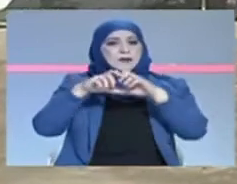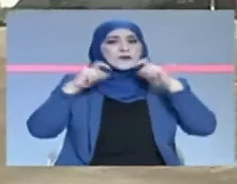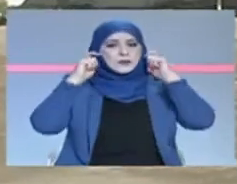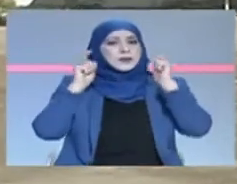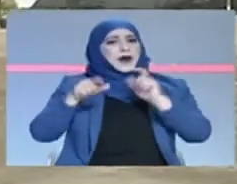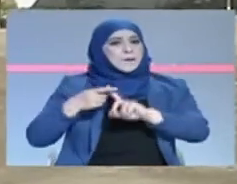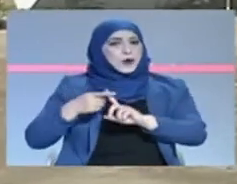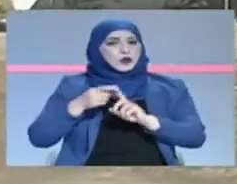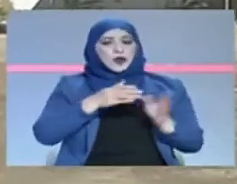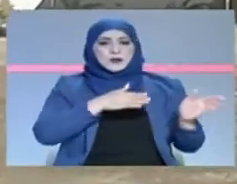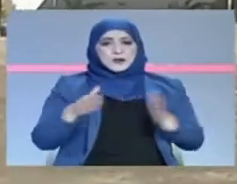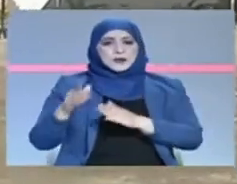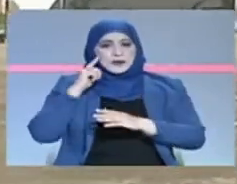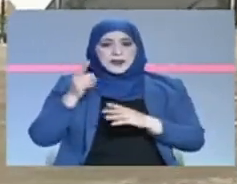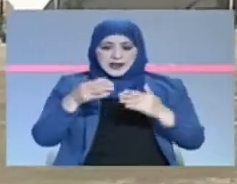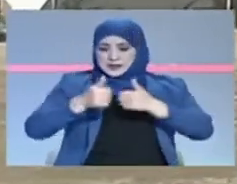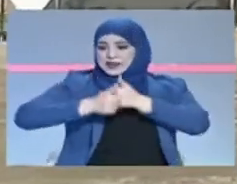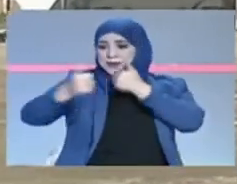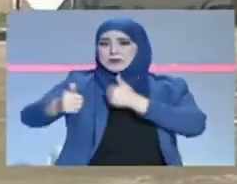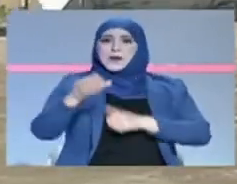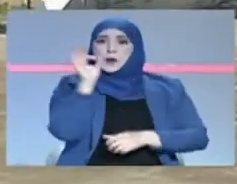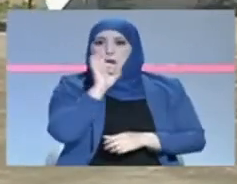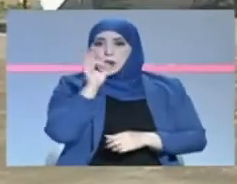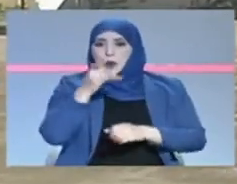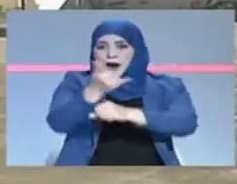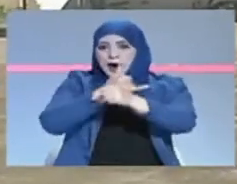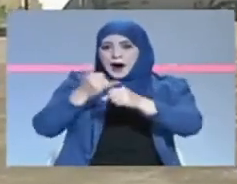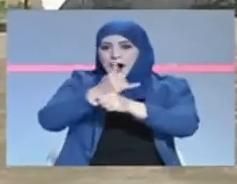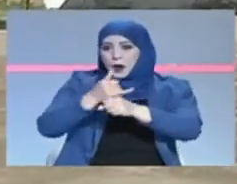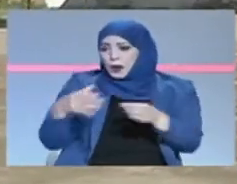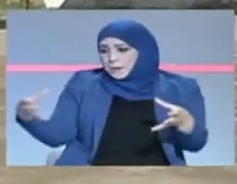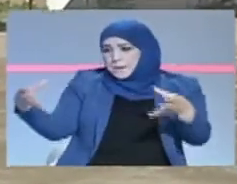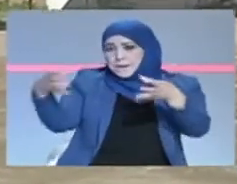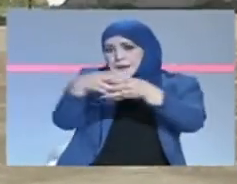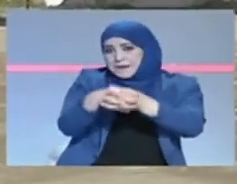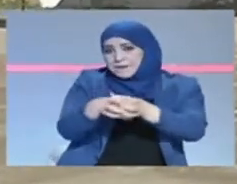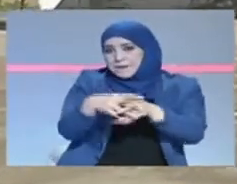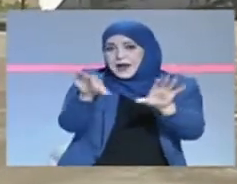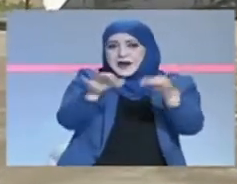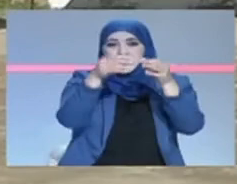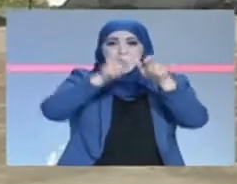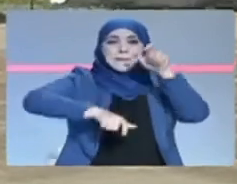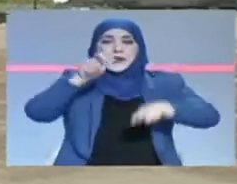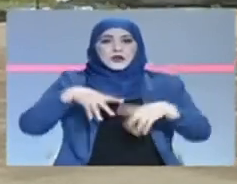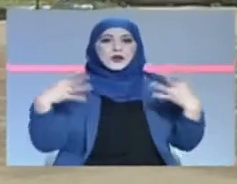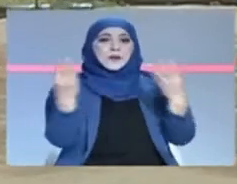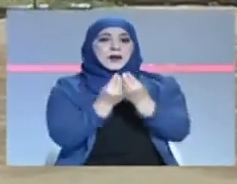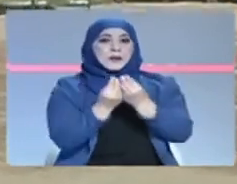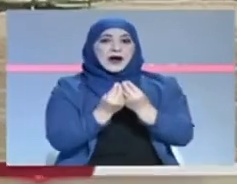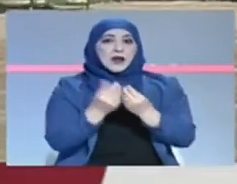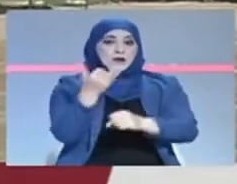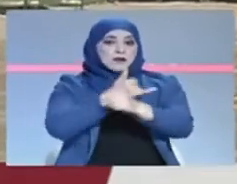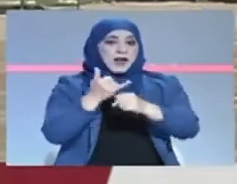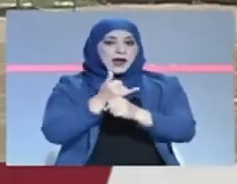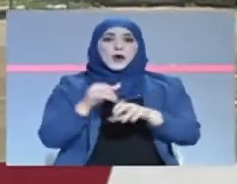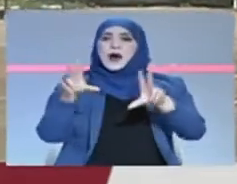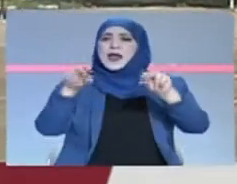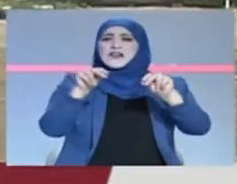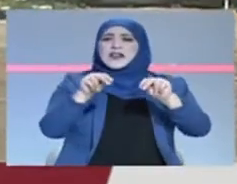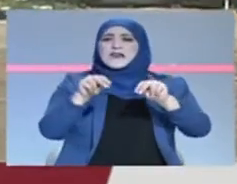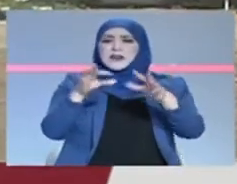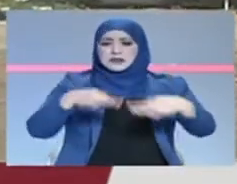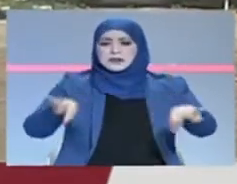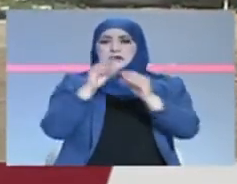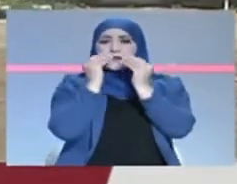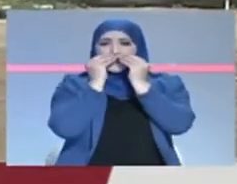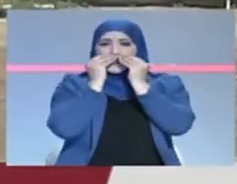جو هناش تلقى في القهوة معناها مع بعضهم، ما تلقى بالعشرة من الناس في المنتزهات معناها